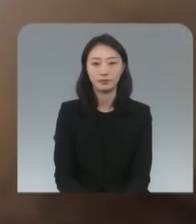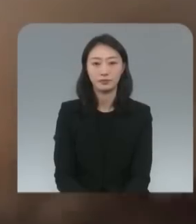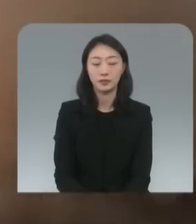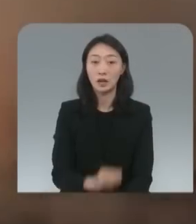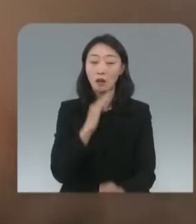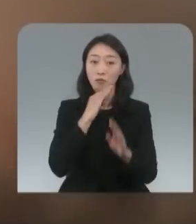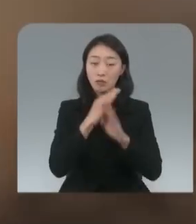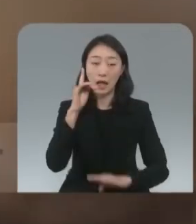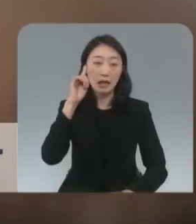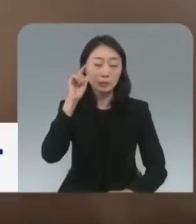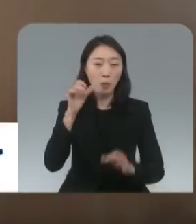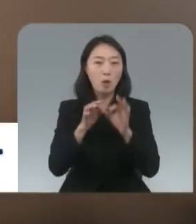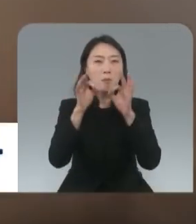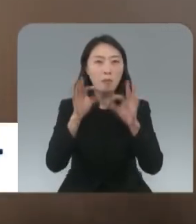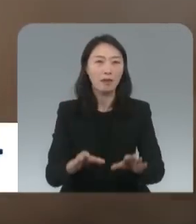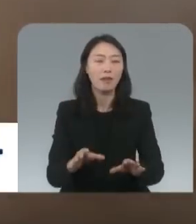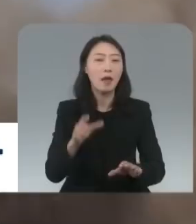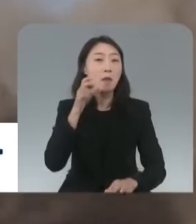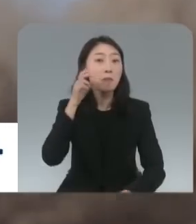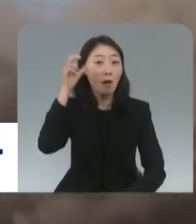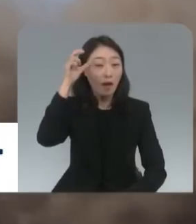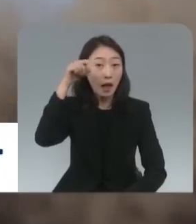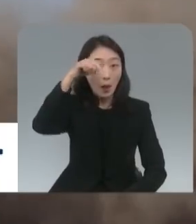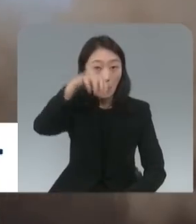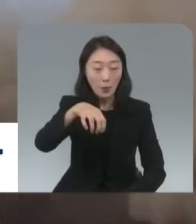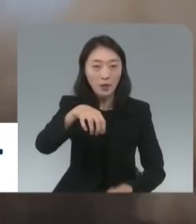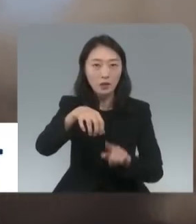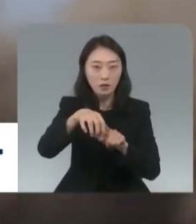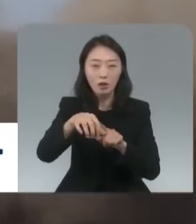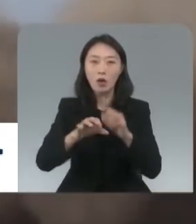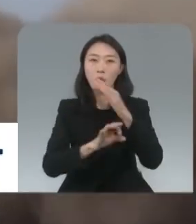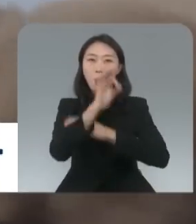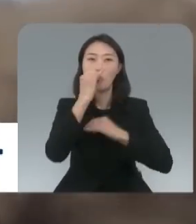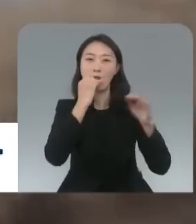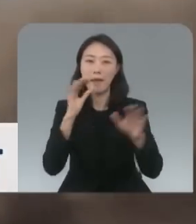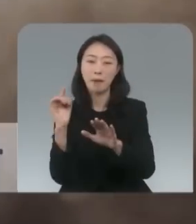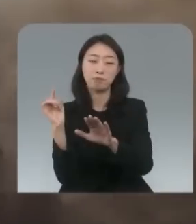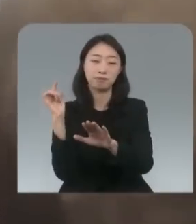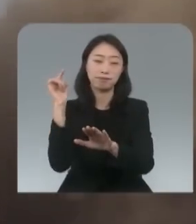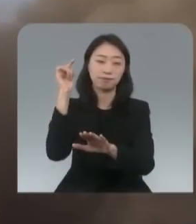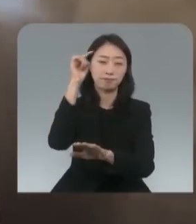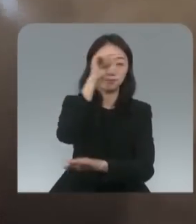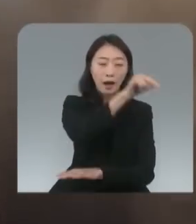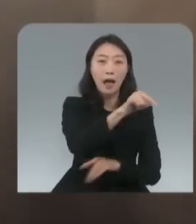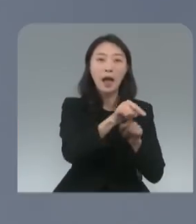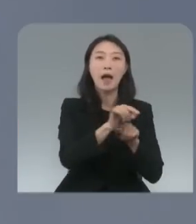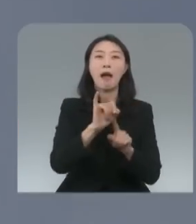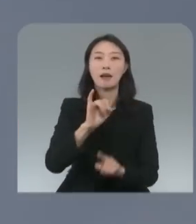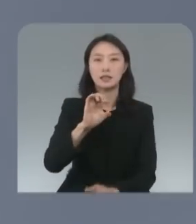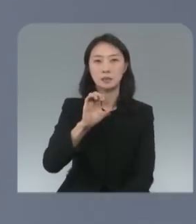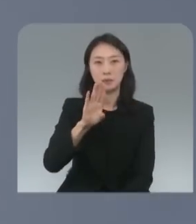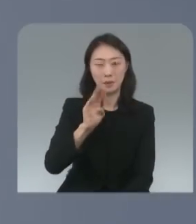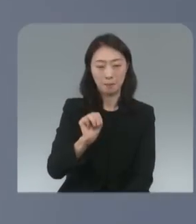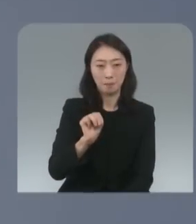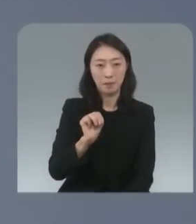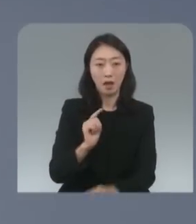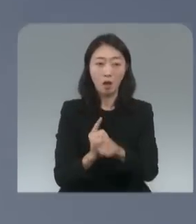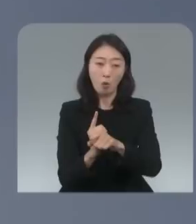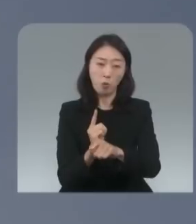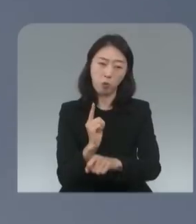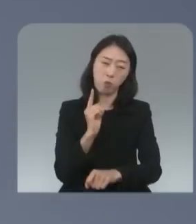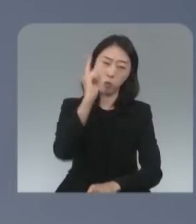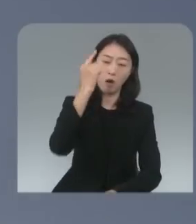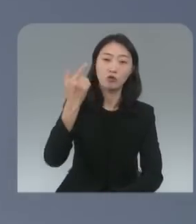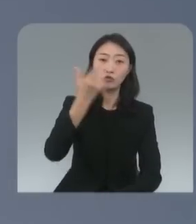북한이 보름 만에 평양 순안 일대에서 동해상으로 대륙간 탄도미사일을 발사했습니다. 이 미사일은 고도